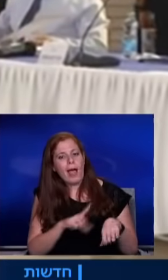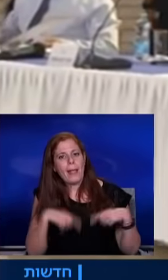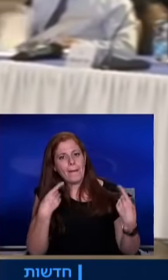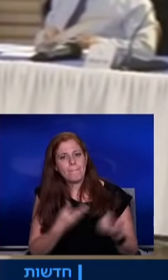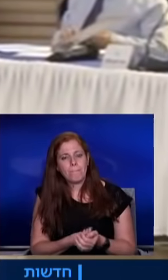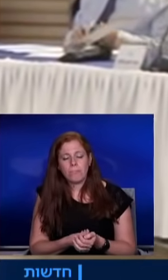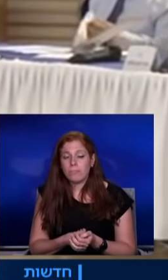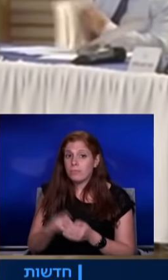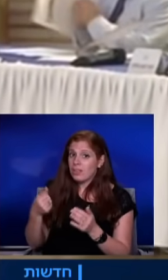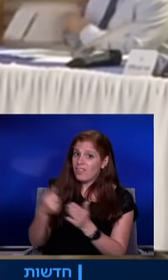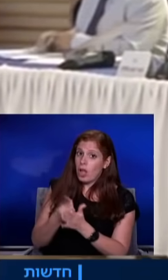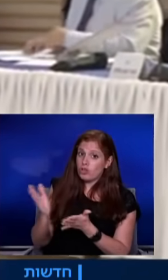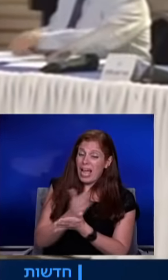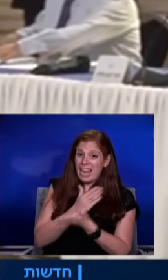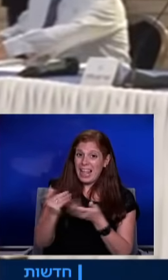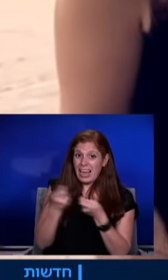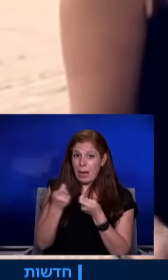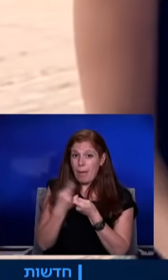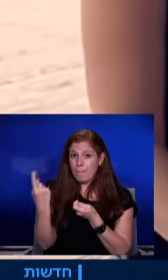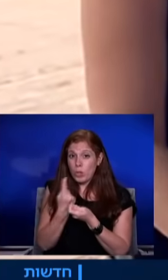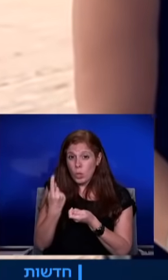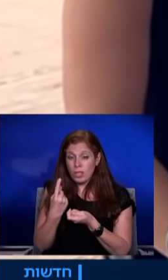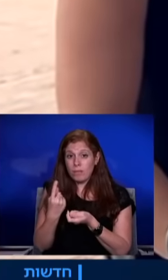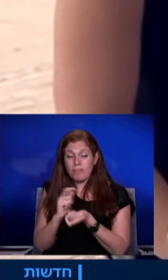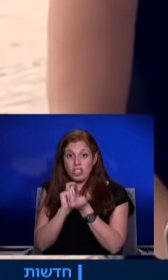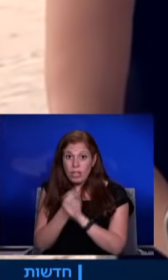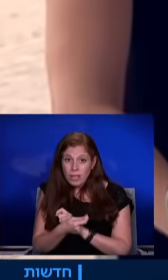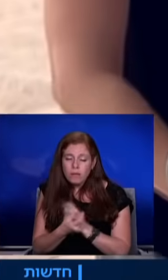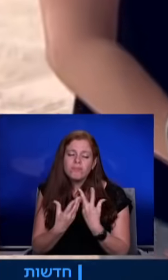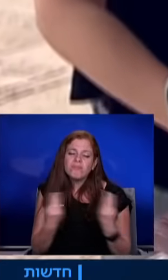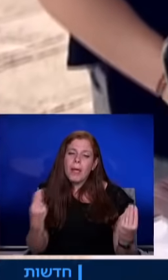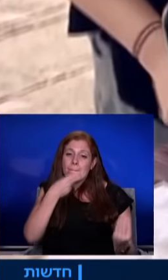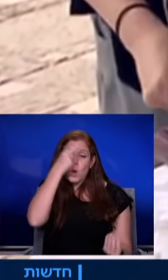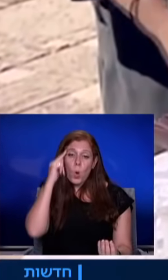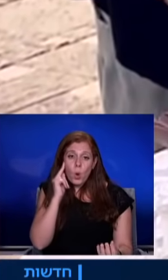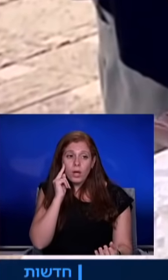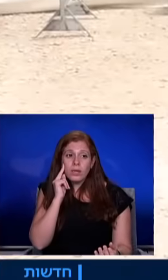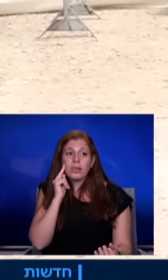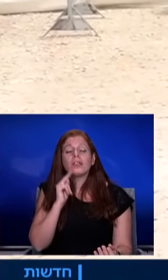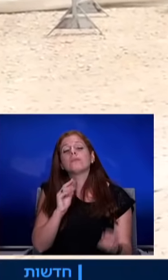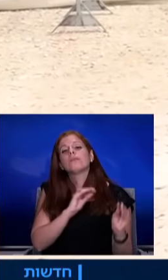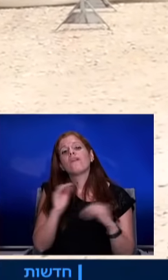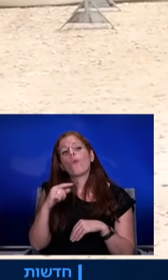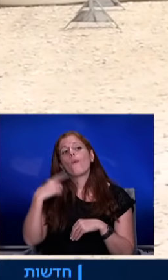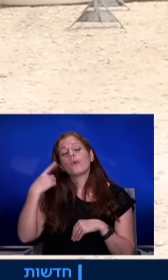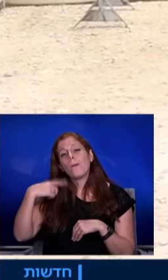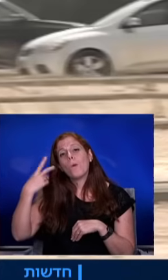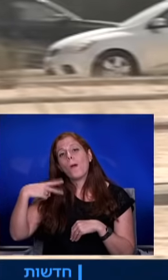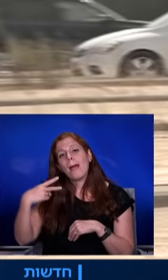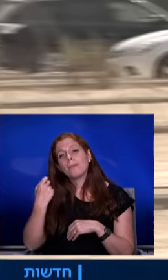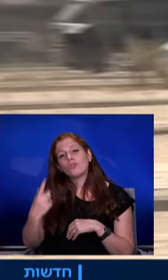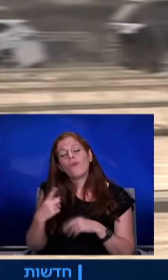ועד שתשתנה ההחלטה סביב הבידודים במערכת החינוך, לא מעט הורים יעברו לפחות יום או יומיים בשבוע בתורים של בדיקות